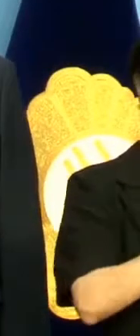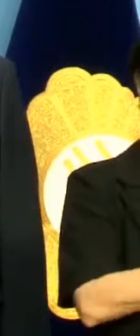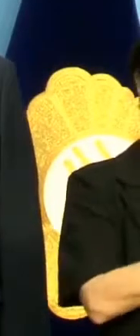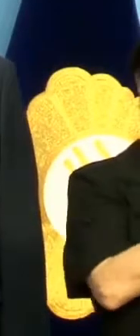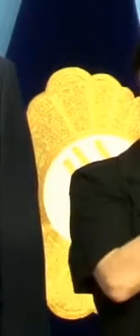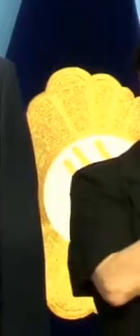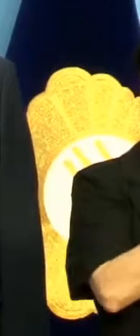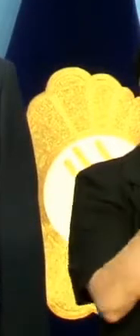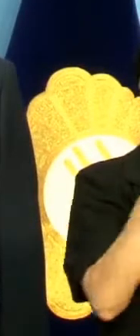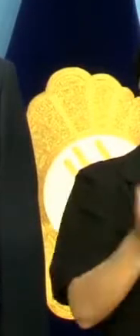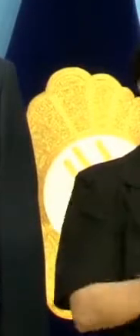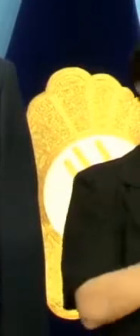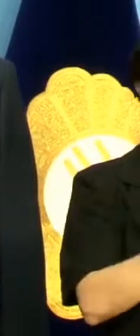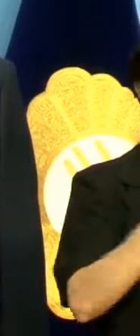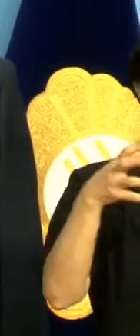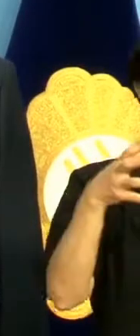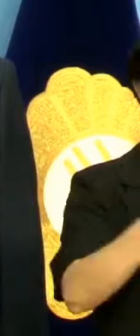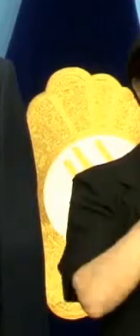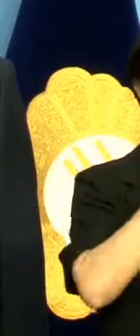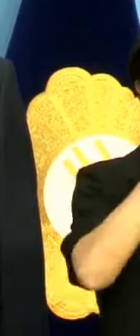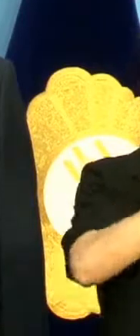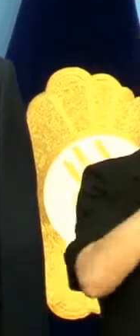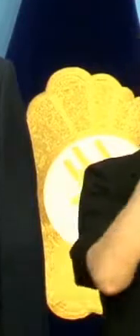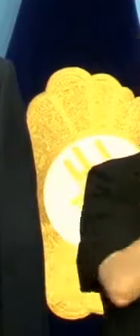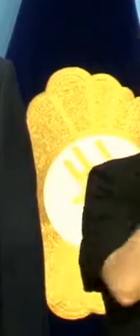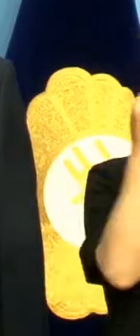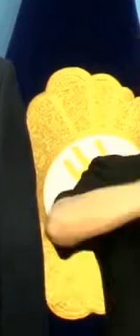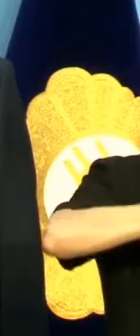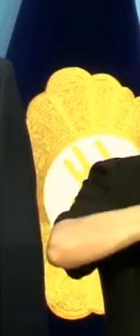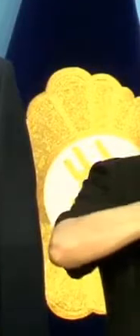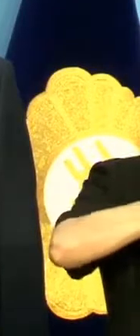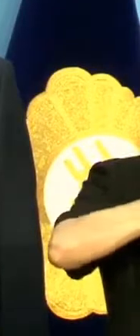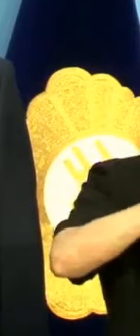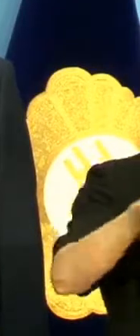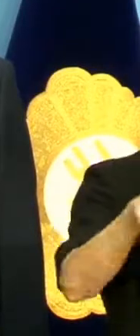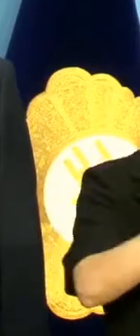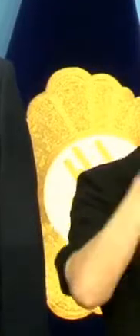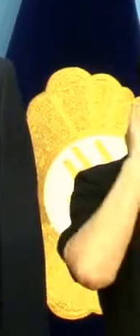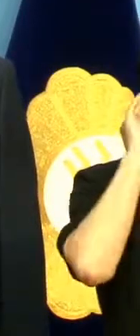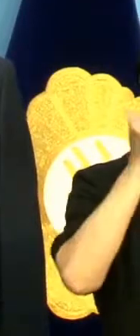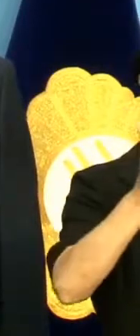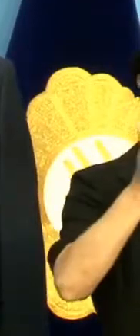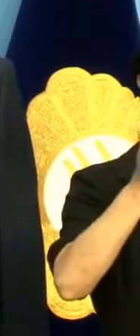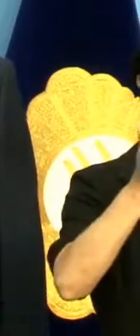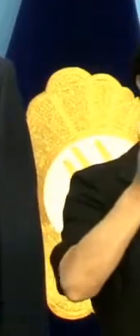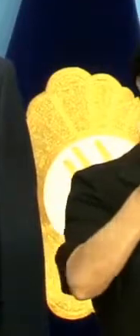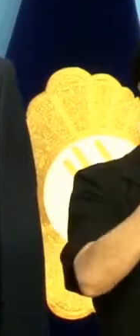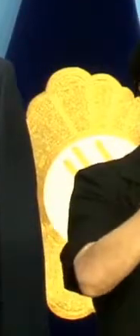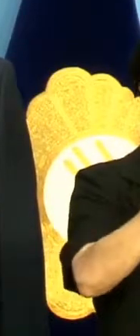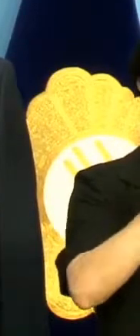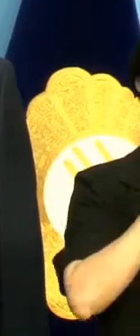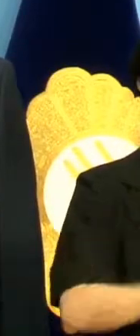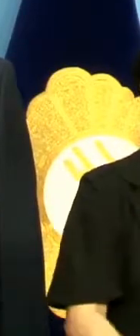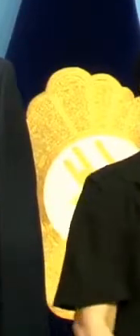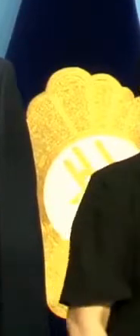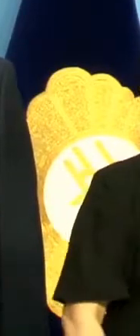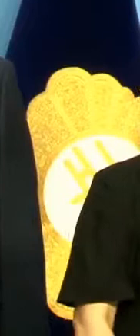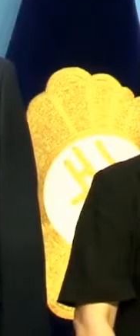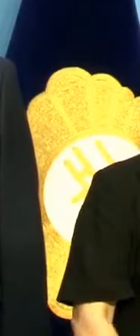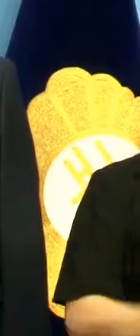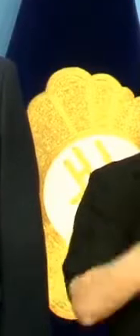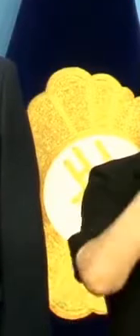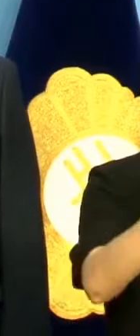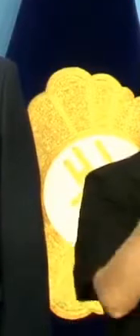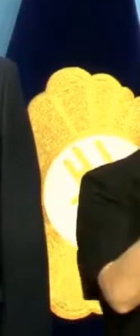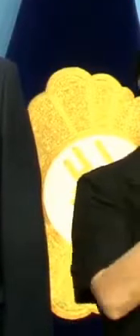지시했다고 합니다 선거법을 위반한 하면서까지 문 대통령을 도와 준 것입니다 이후